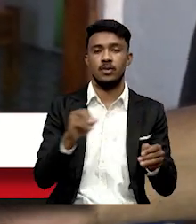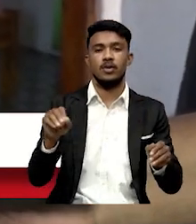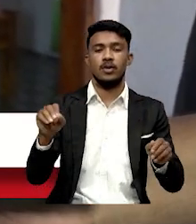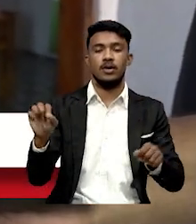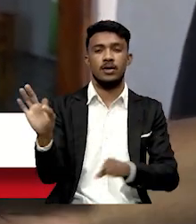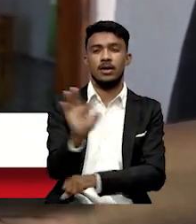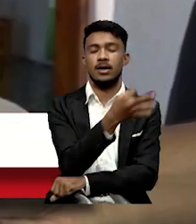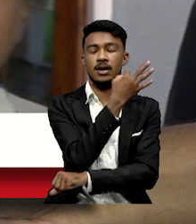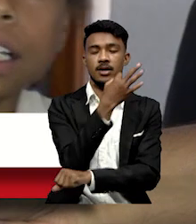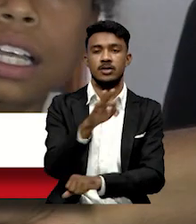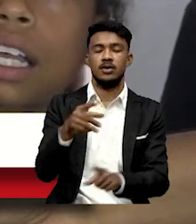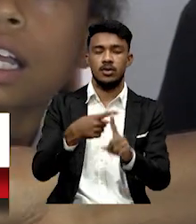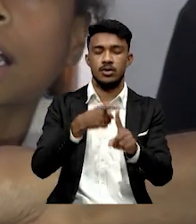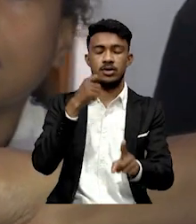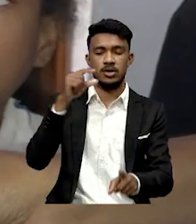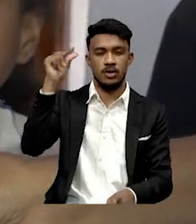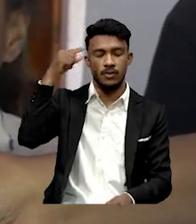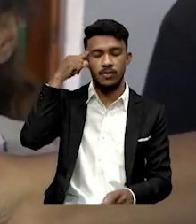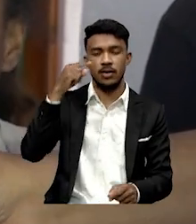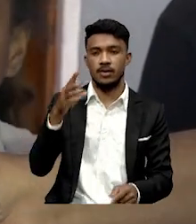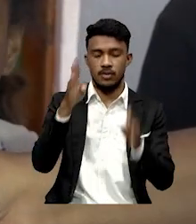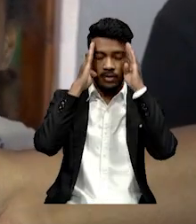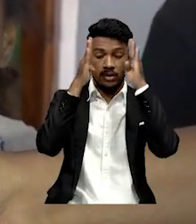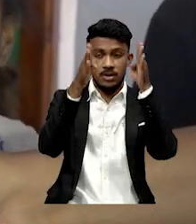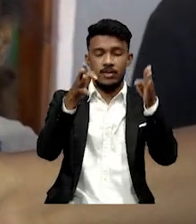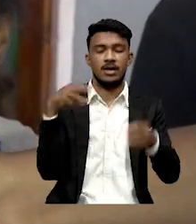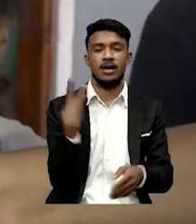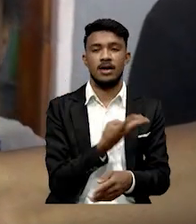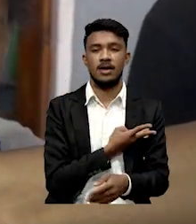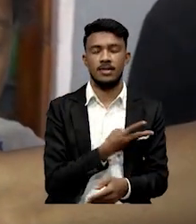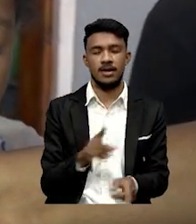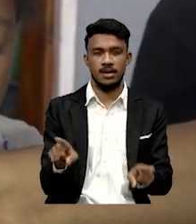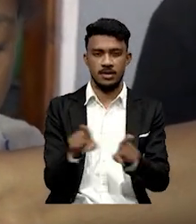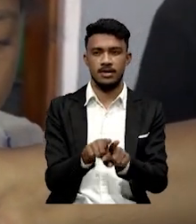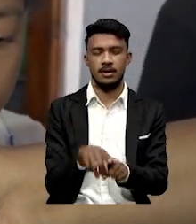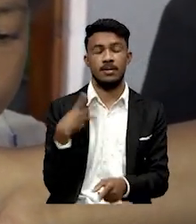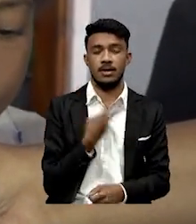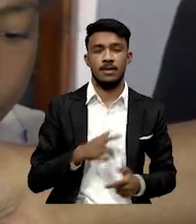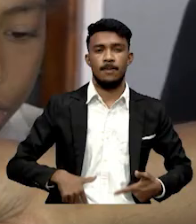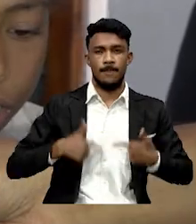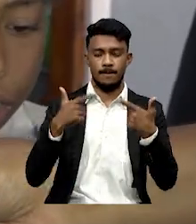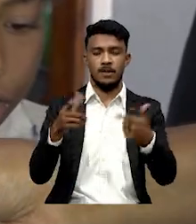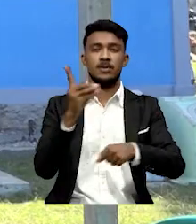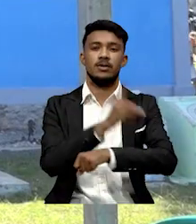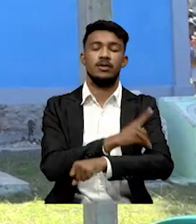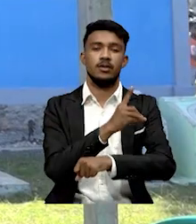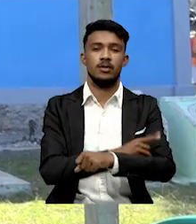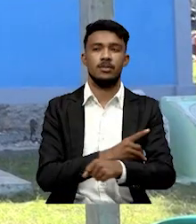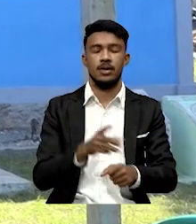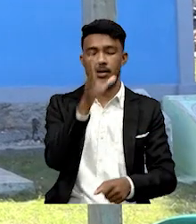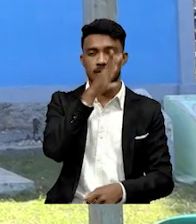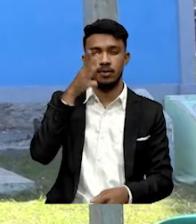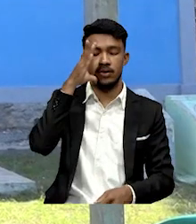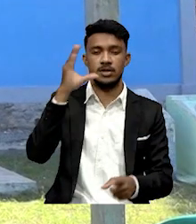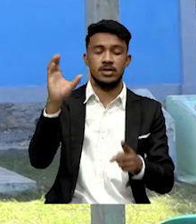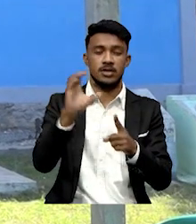asa husi gubern ho di be tau ma tamba mine senedit asa am ne moris lorron mak tos sef suku